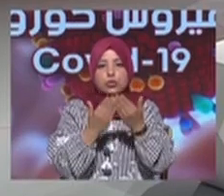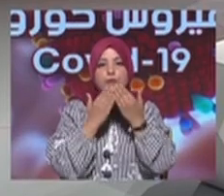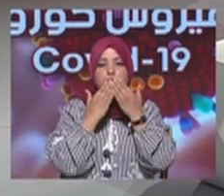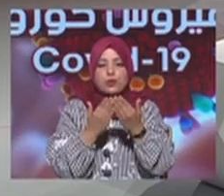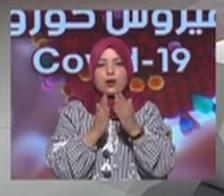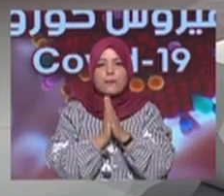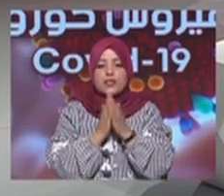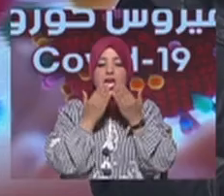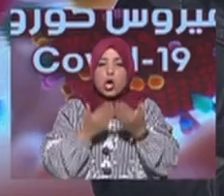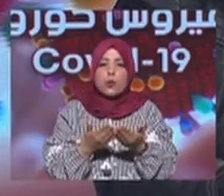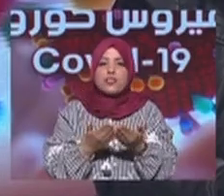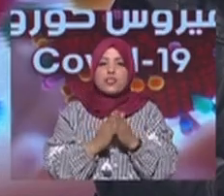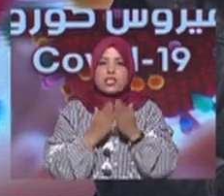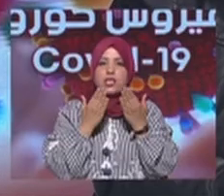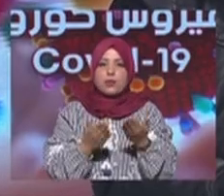اقل حاجه العلميه